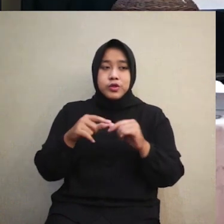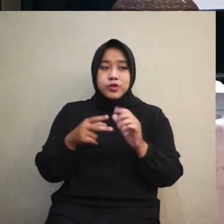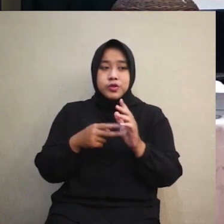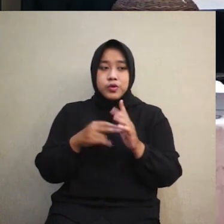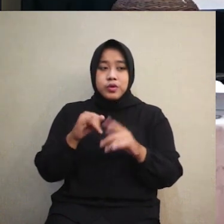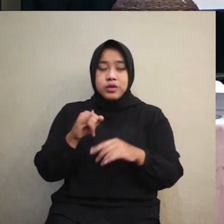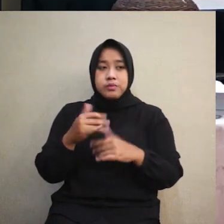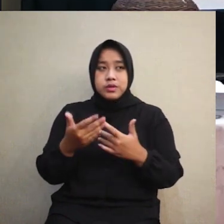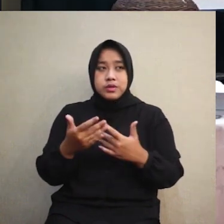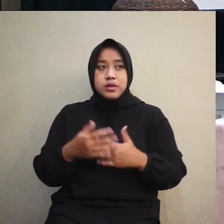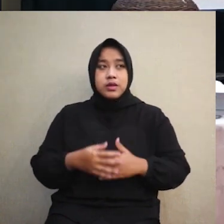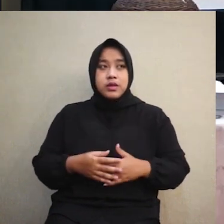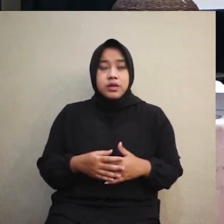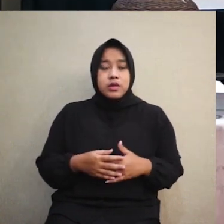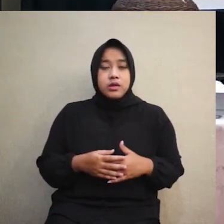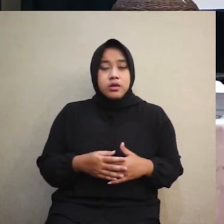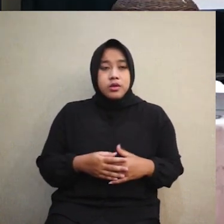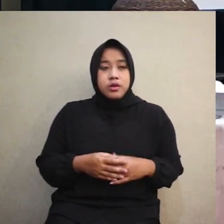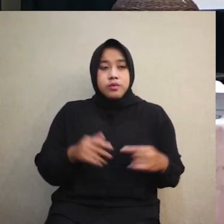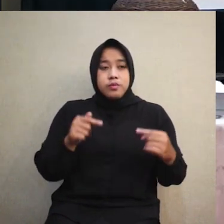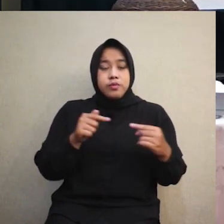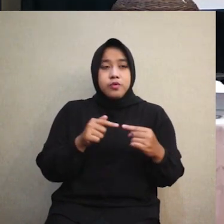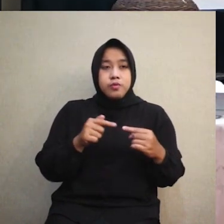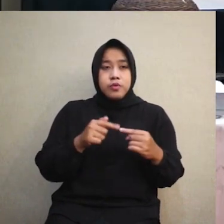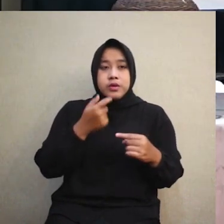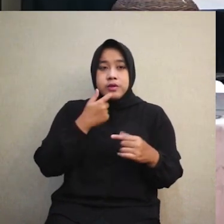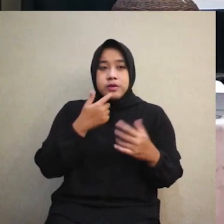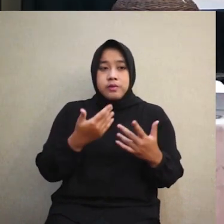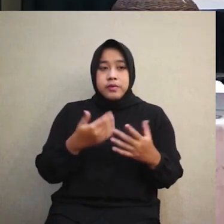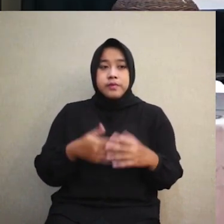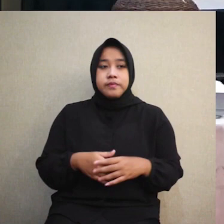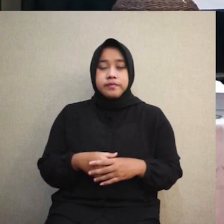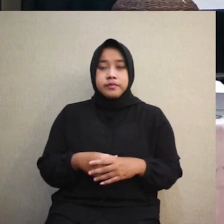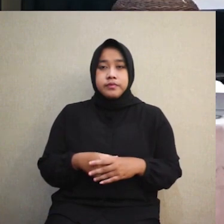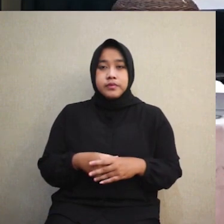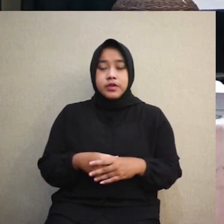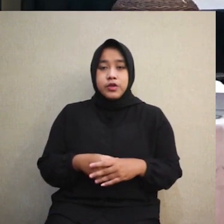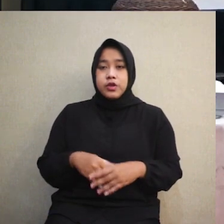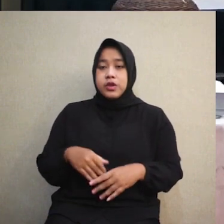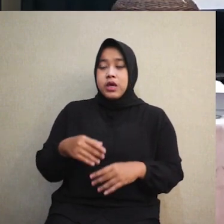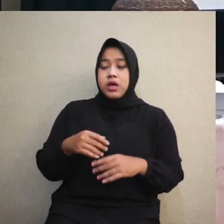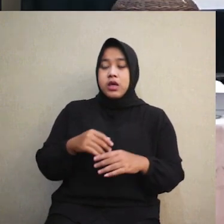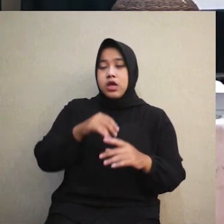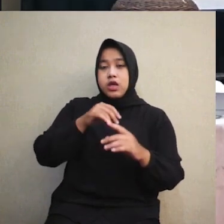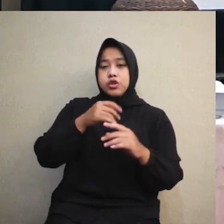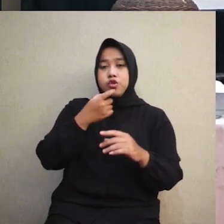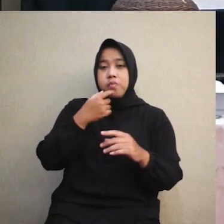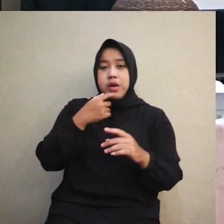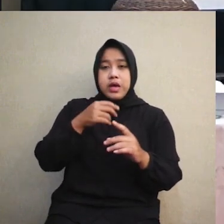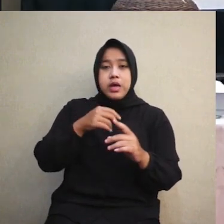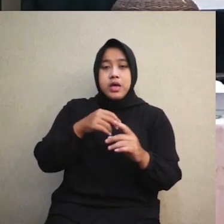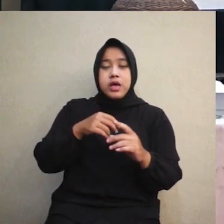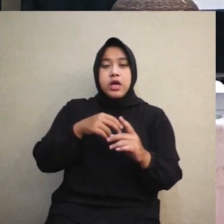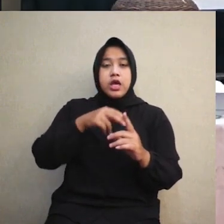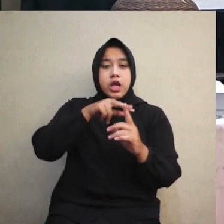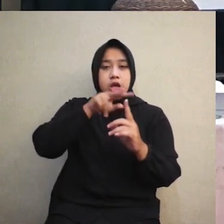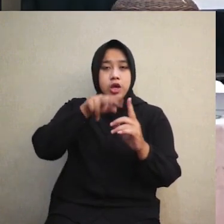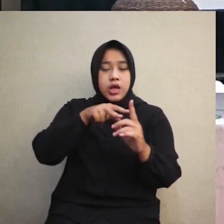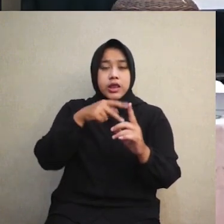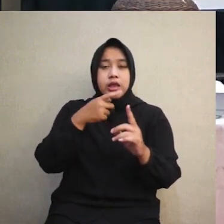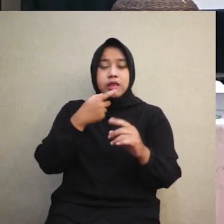bisa mengelaborasi kemudian review dari uplnya sendiri apa gitu ya Mas ya